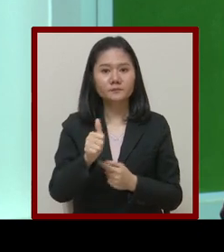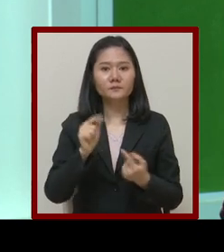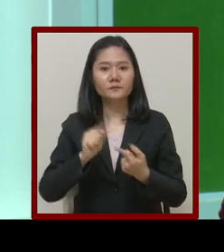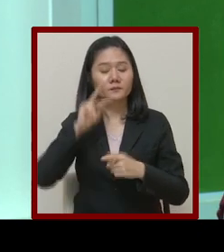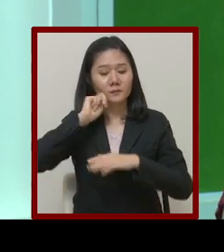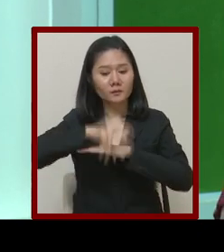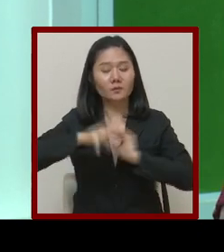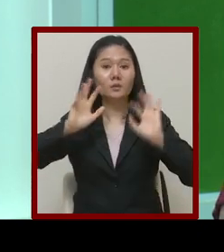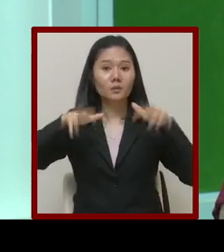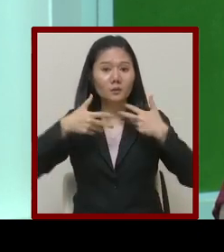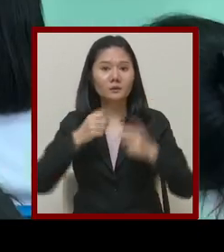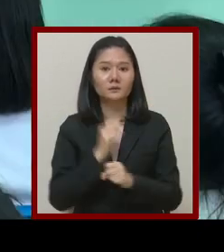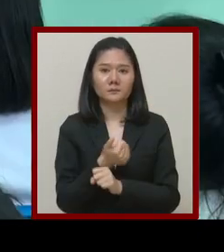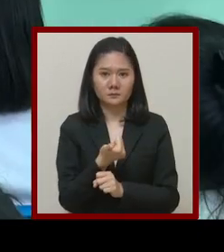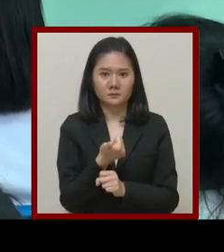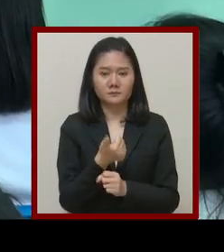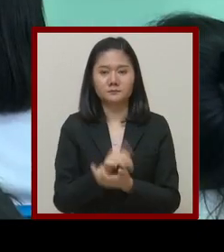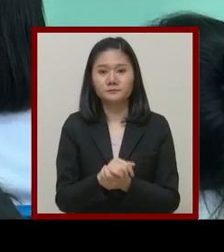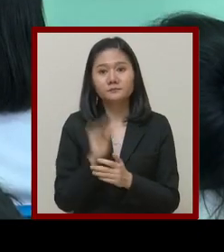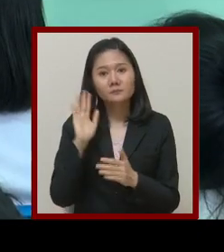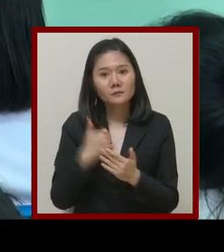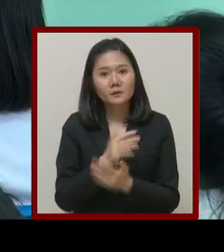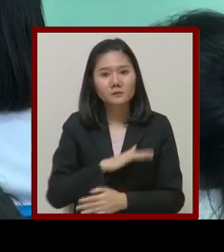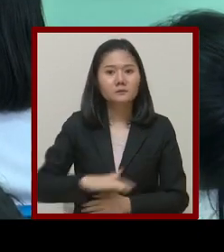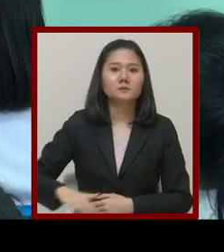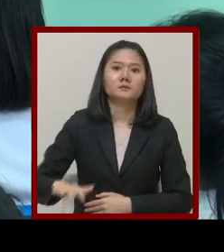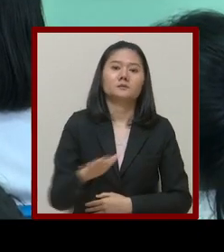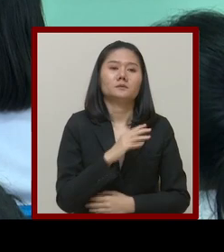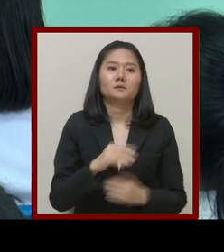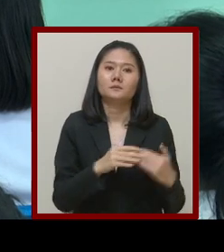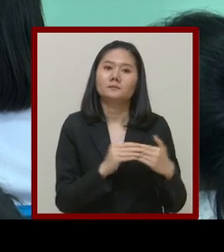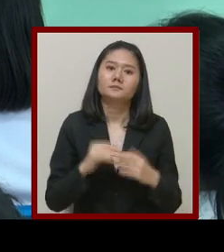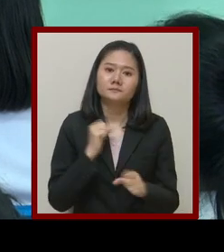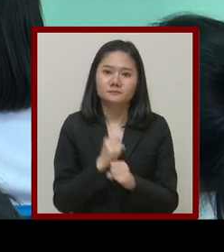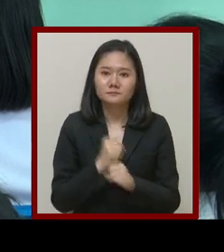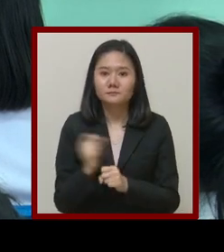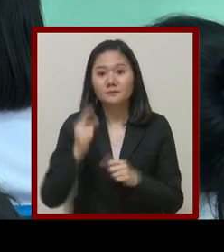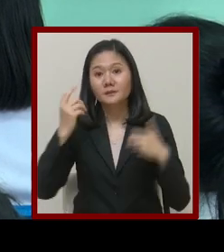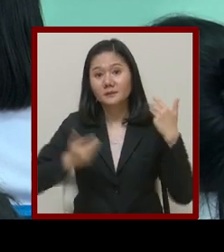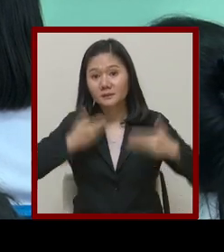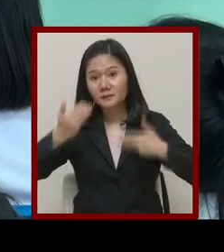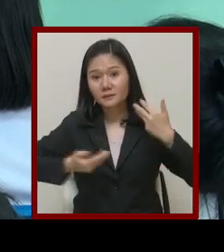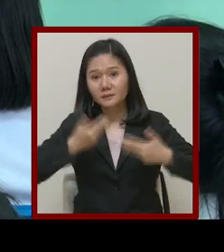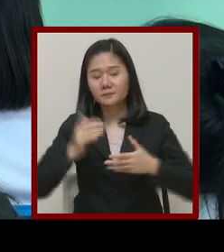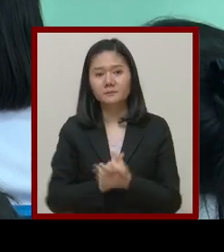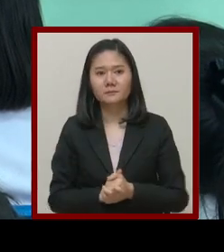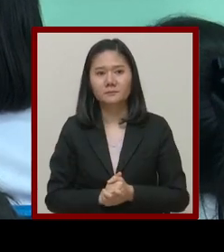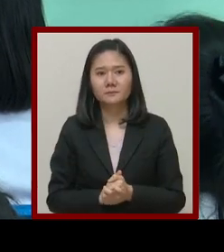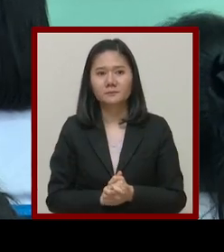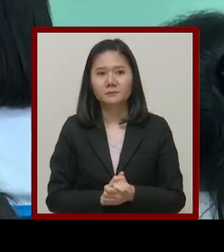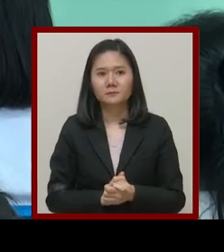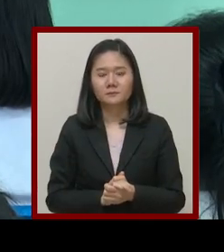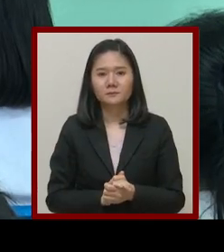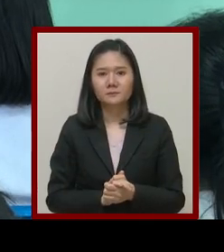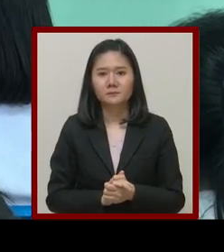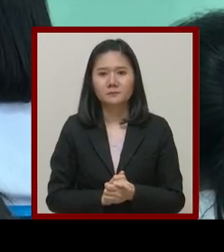น้ำตกร้อนได้ค่ะหลังจากนั้นพวกเราจะพากันทำกิจกรรมเสร็จจะน